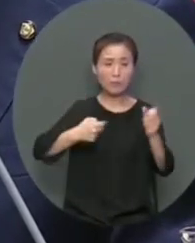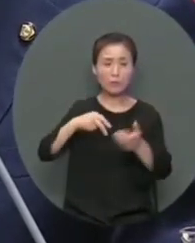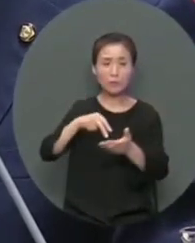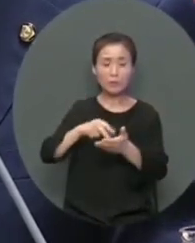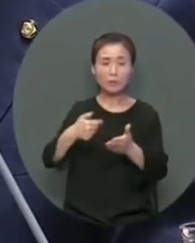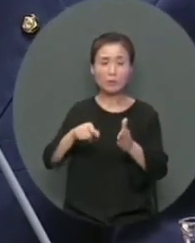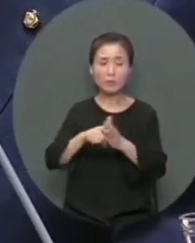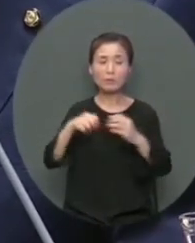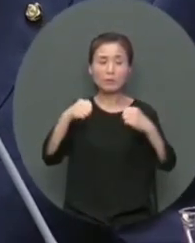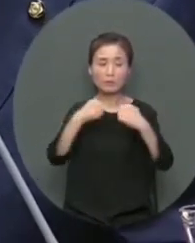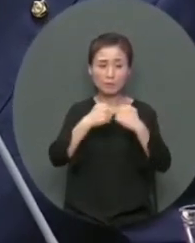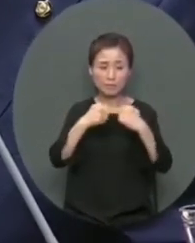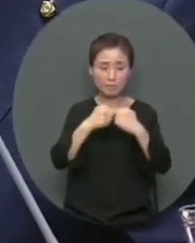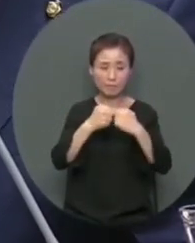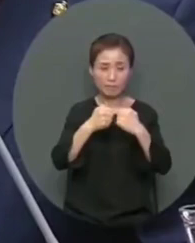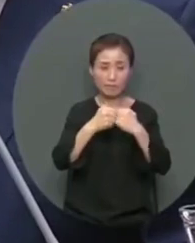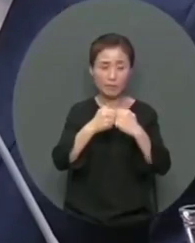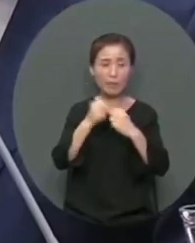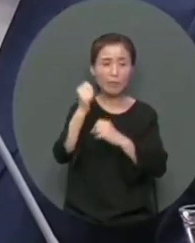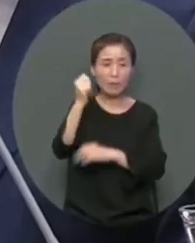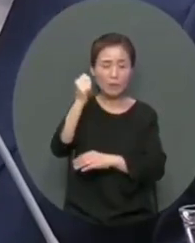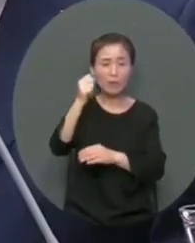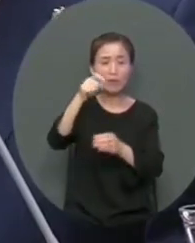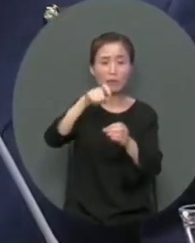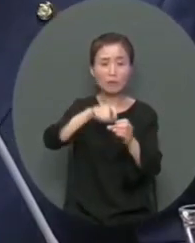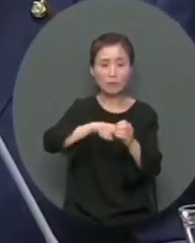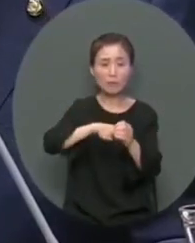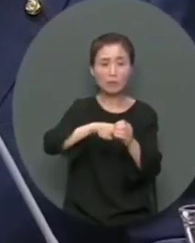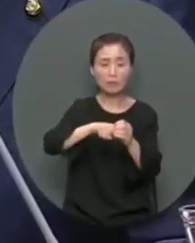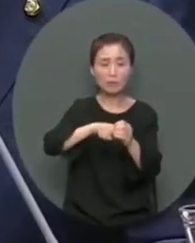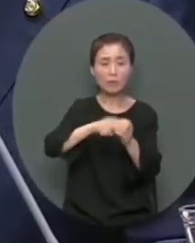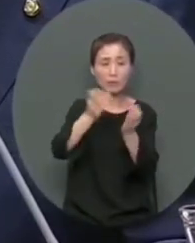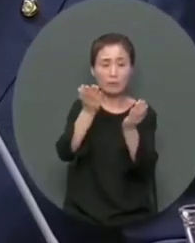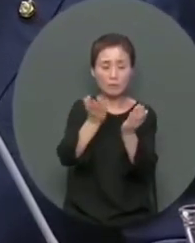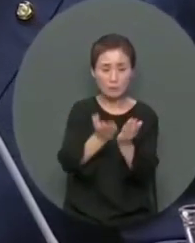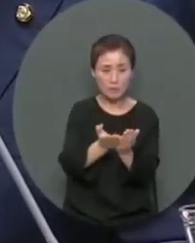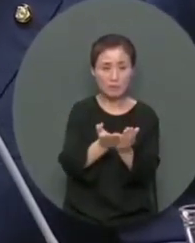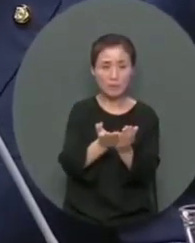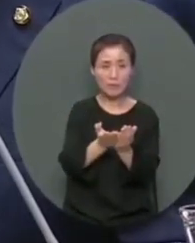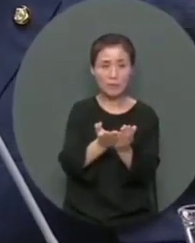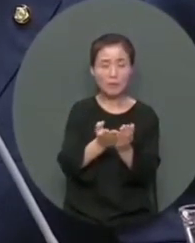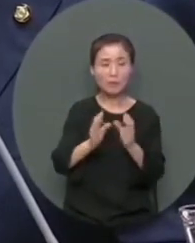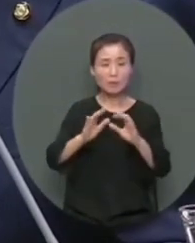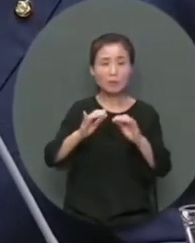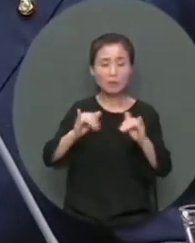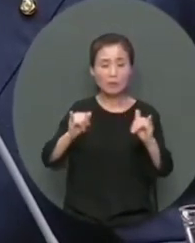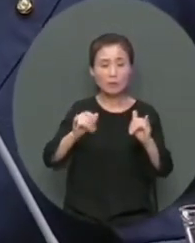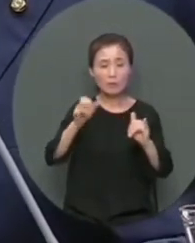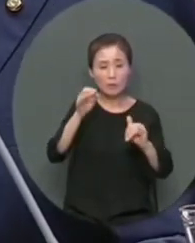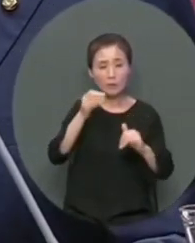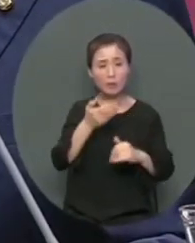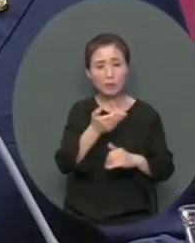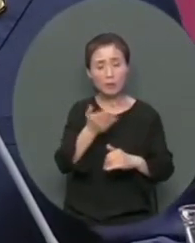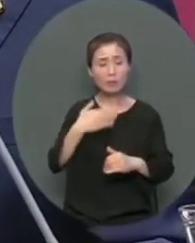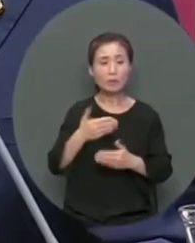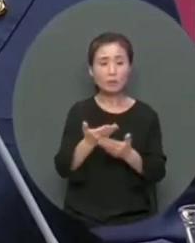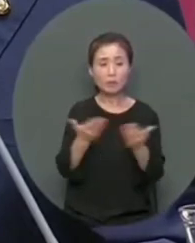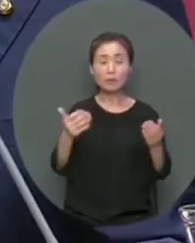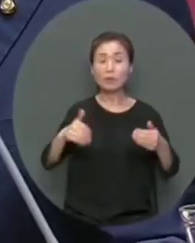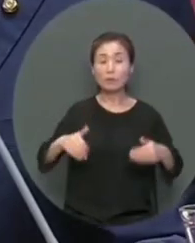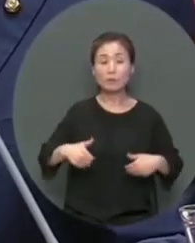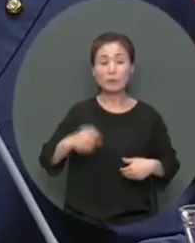것, 그러한 원래의 그런 그 취지가 좀 더 많은 국민들한테 알려지도록 하는 것이 필요하지 않나 하는